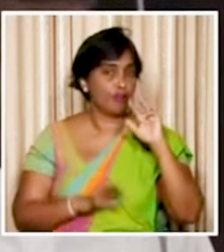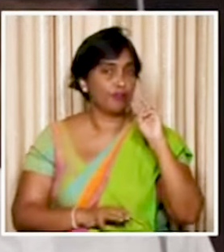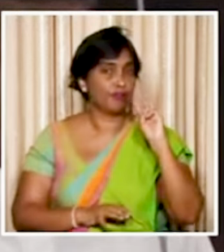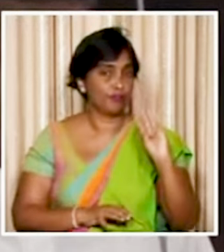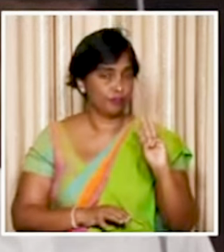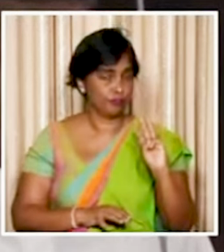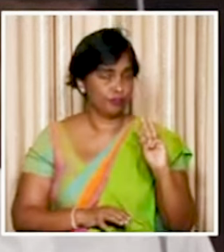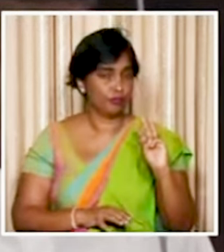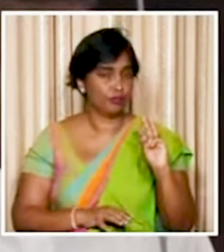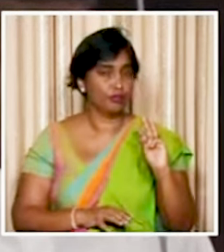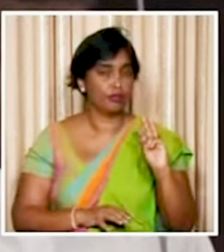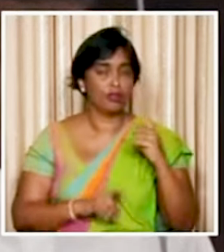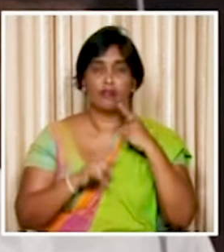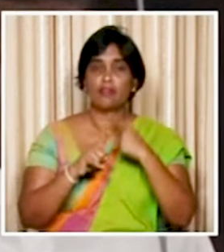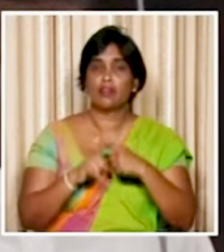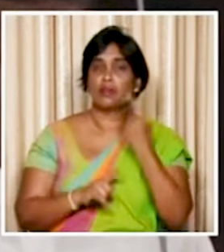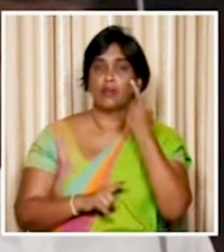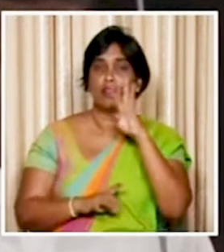93 தர 14 தர சக 10 வருடங்கள்.